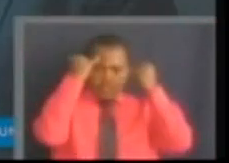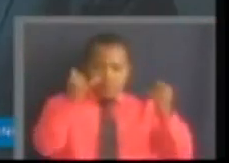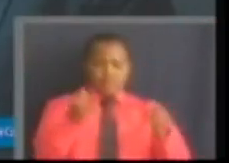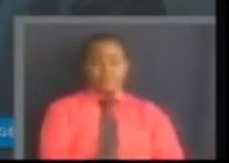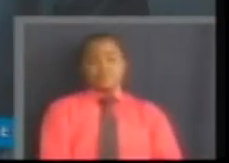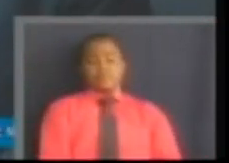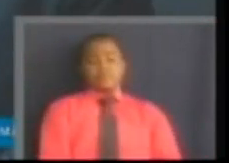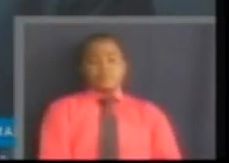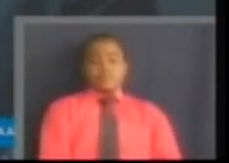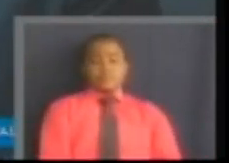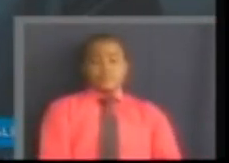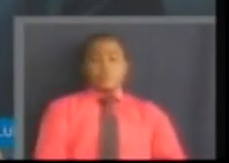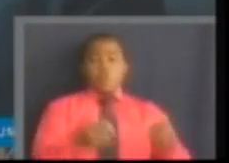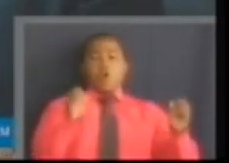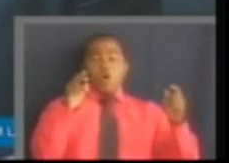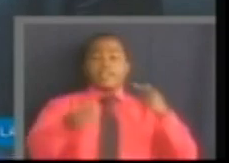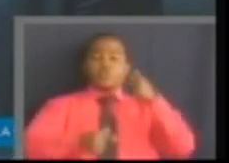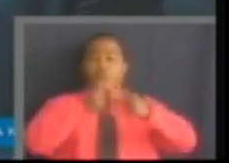Utulivu waheshimiwa, tuendelee na kazi.